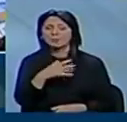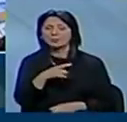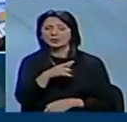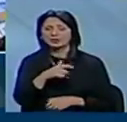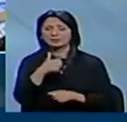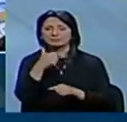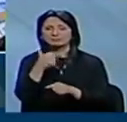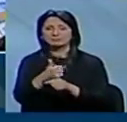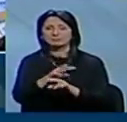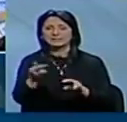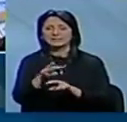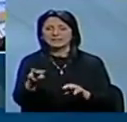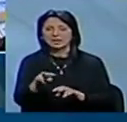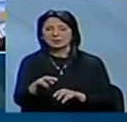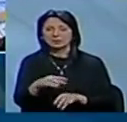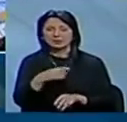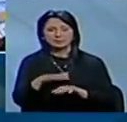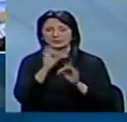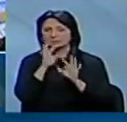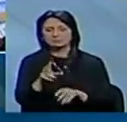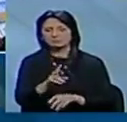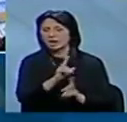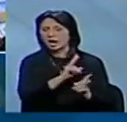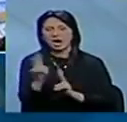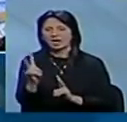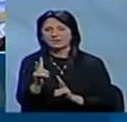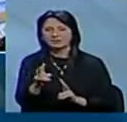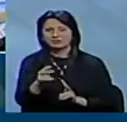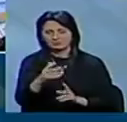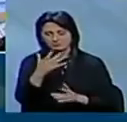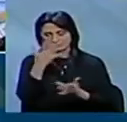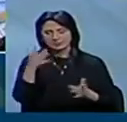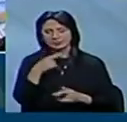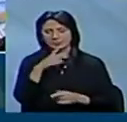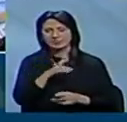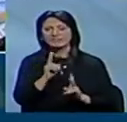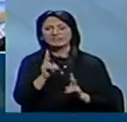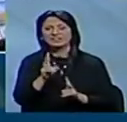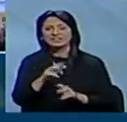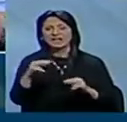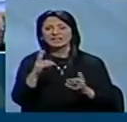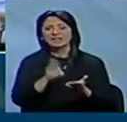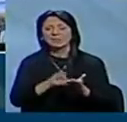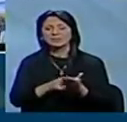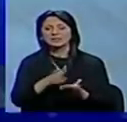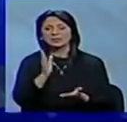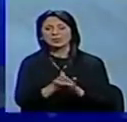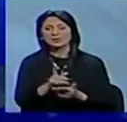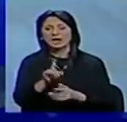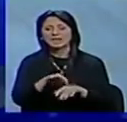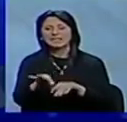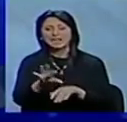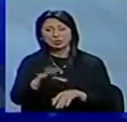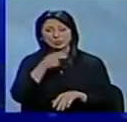უწყებების ყოფილი მინისტრები? მე არ შევიწყალებ არავის და ეს მაგ საჯაროდ ნათქვამი, ვისაც დამტკიცებული აქვს, რომ მას რაღაცა